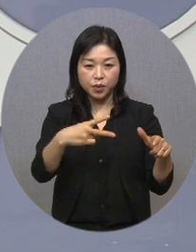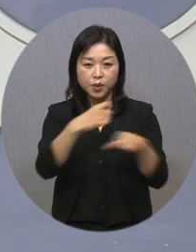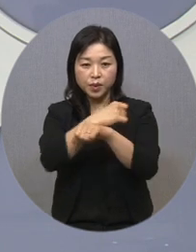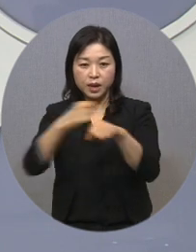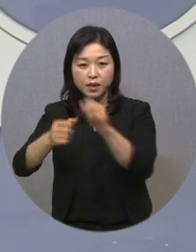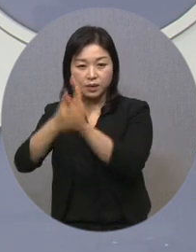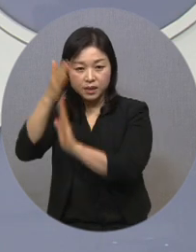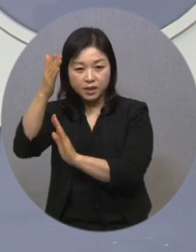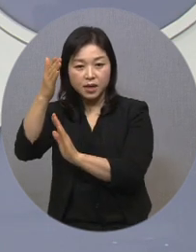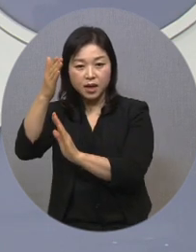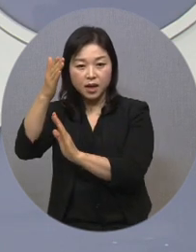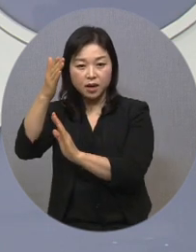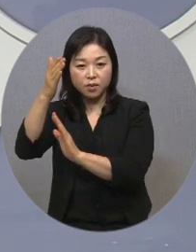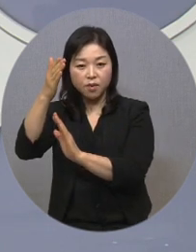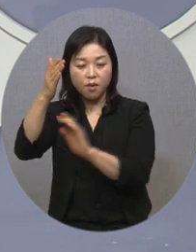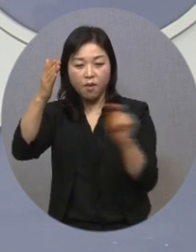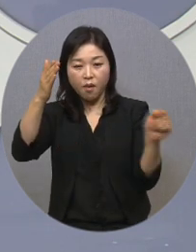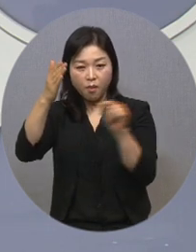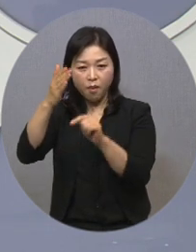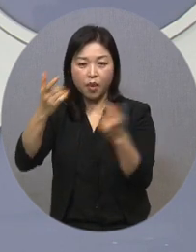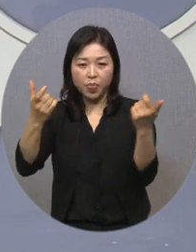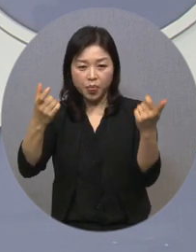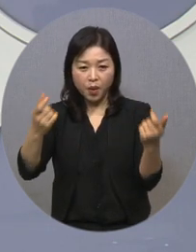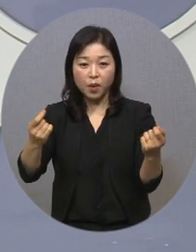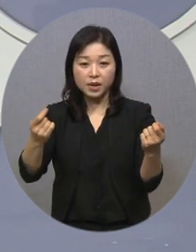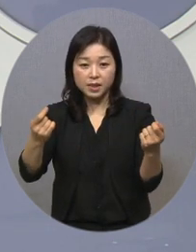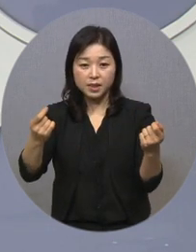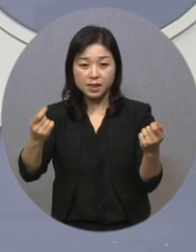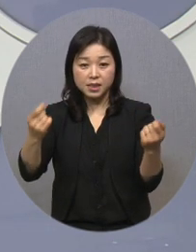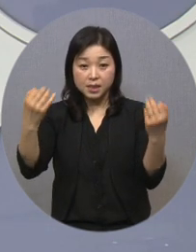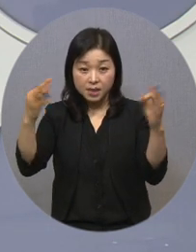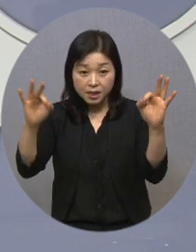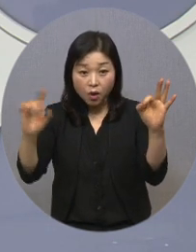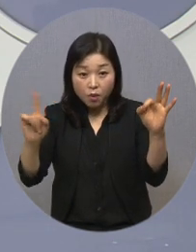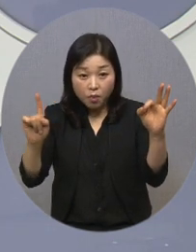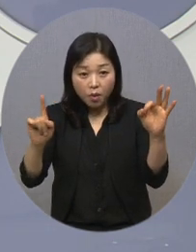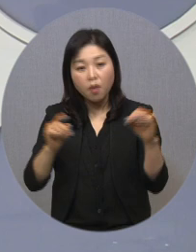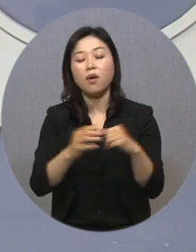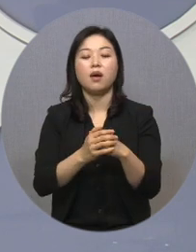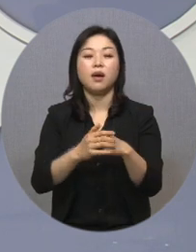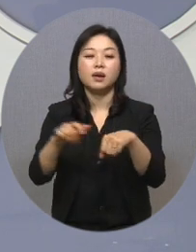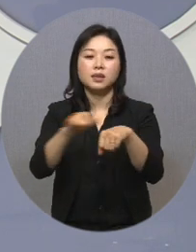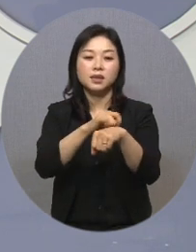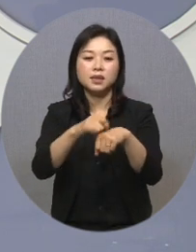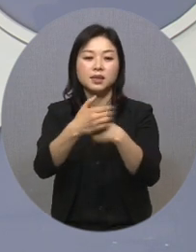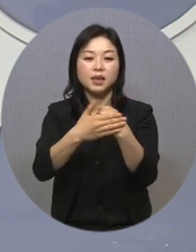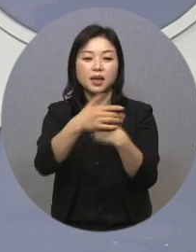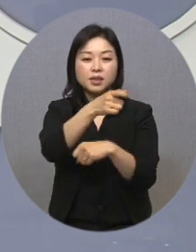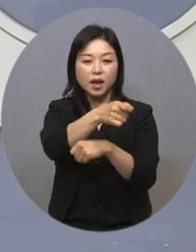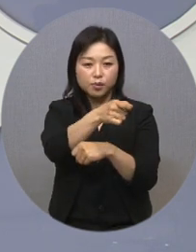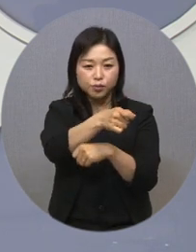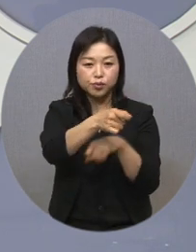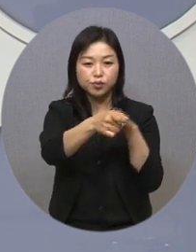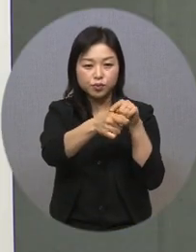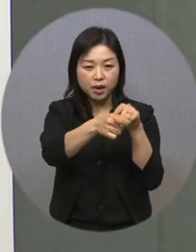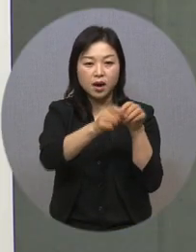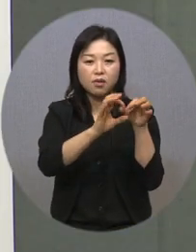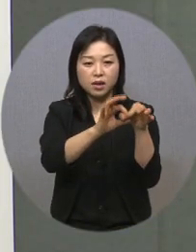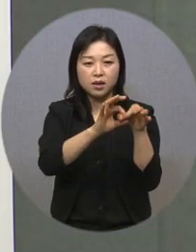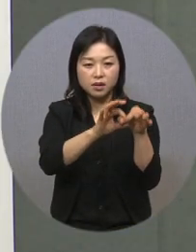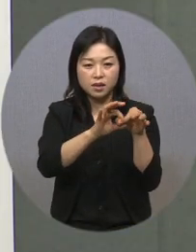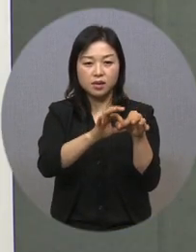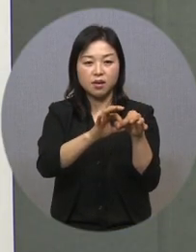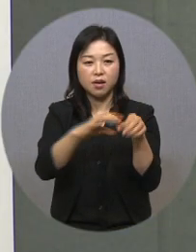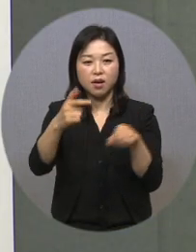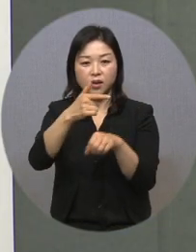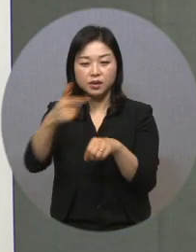대도시와의 기준점이 동일하게 인정되어지는 게 이번에 특례3으로다가 대도시로다가 분류되어지는 상황이 있습니다.